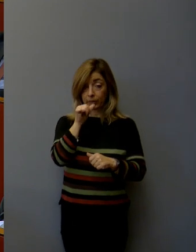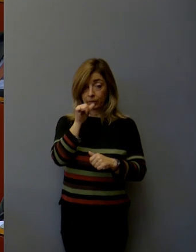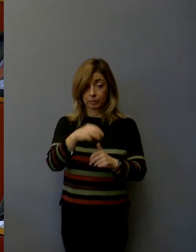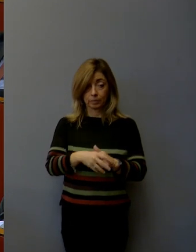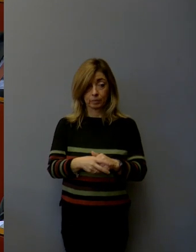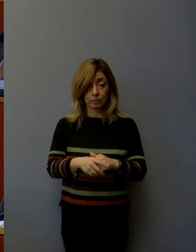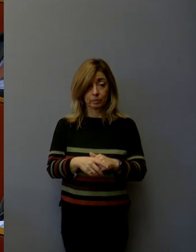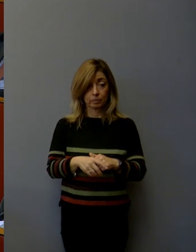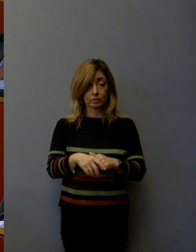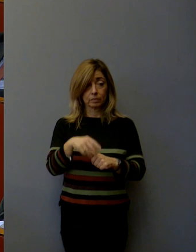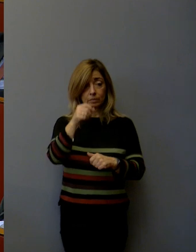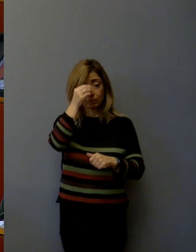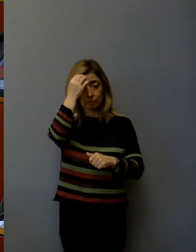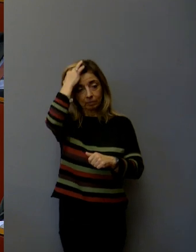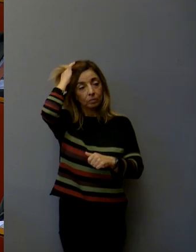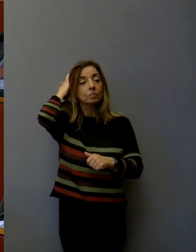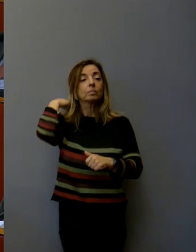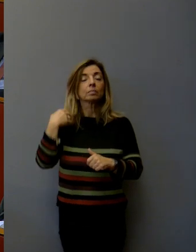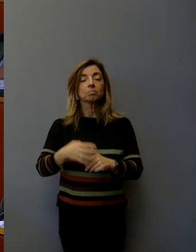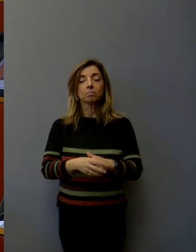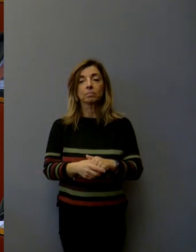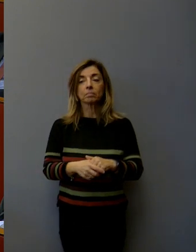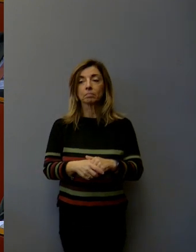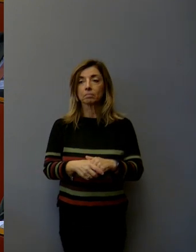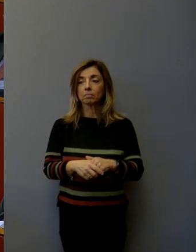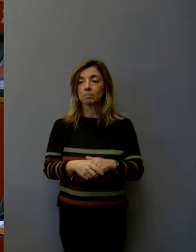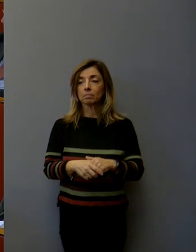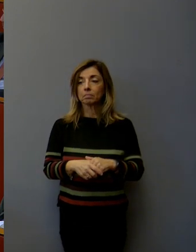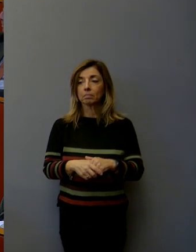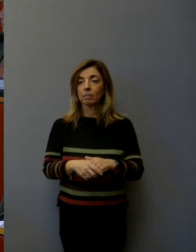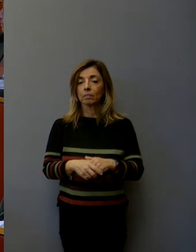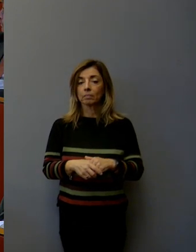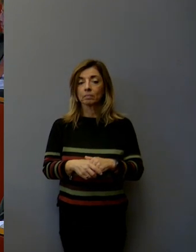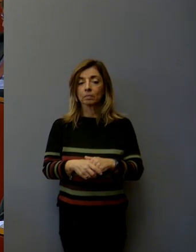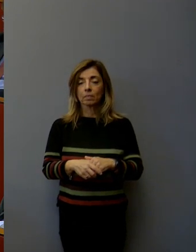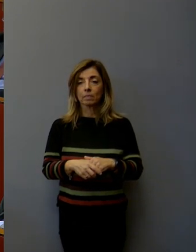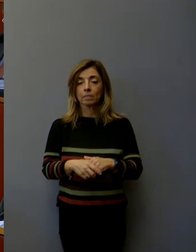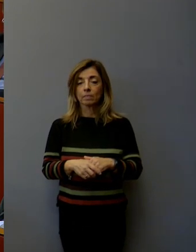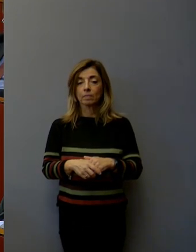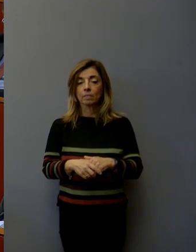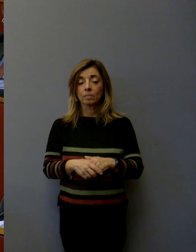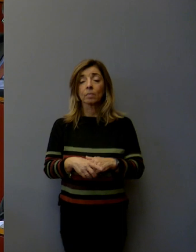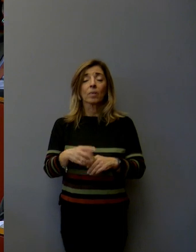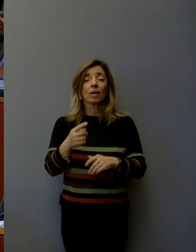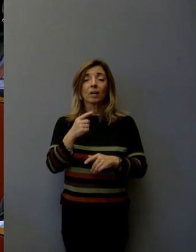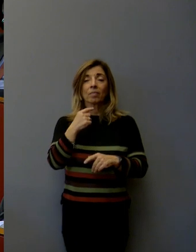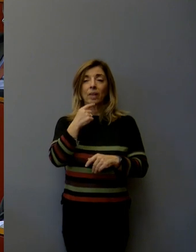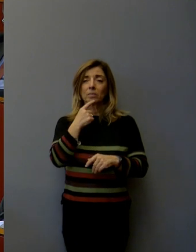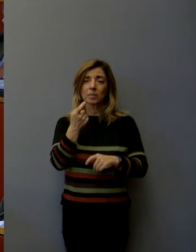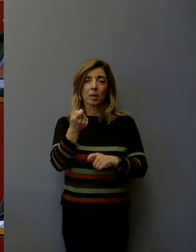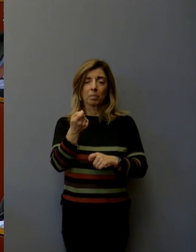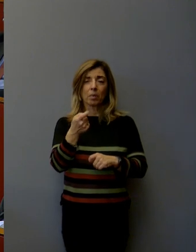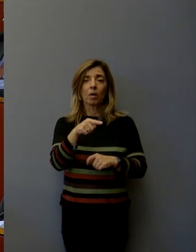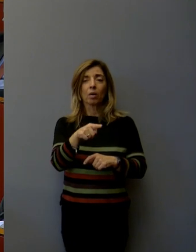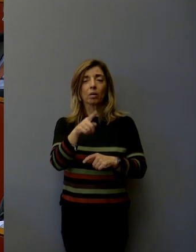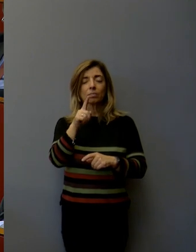allora sarebbe poco da dire perché riguarda il nuovo centro grande centro di